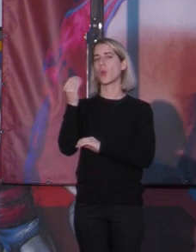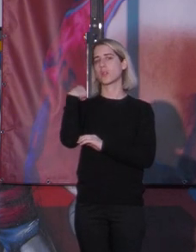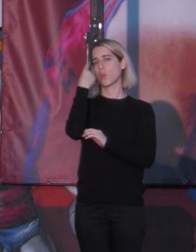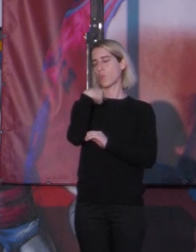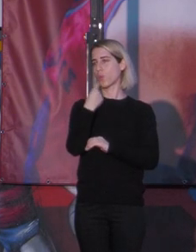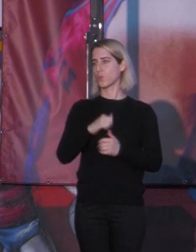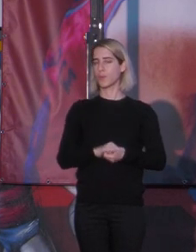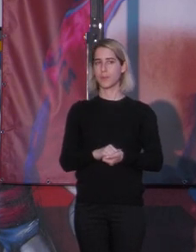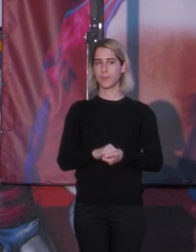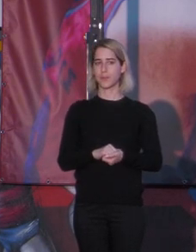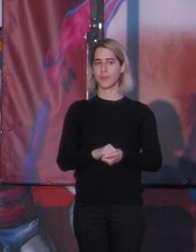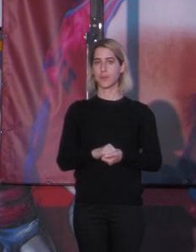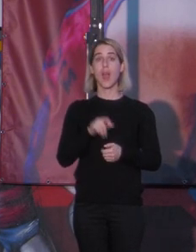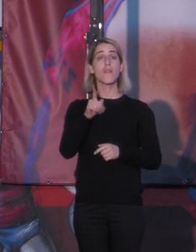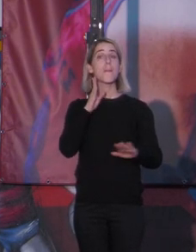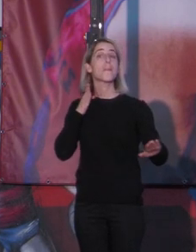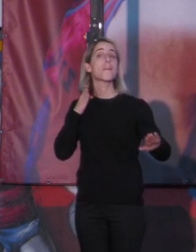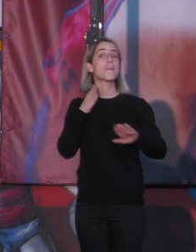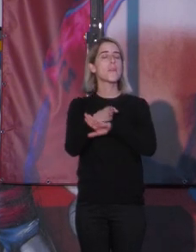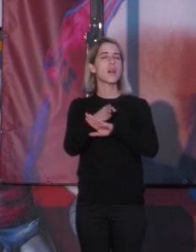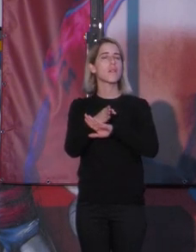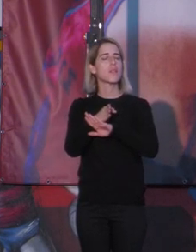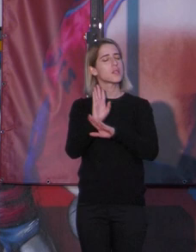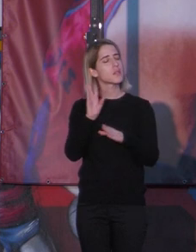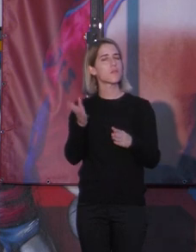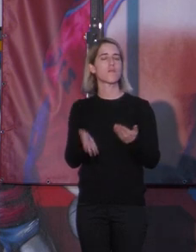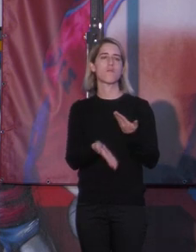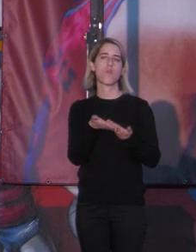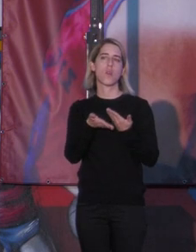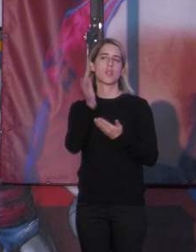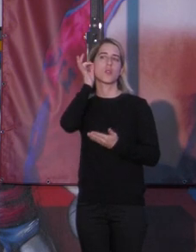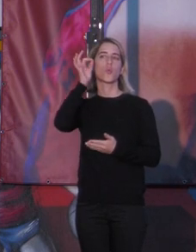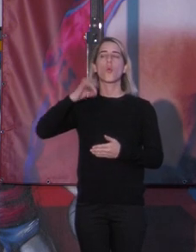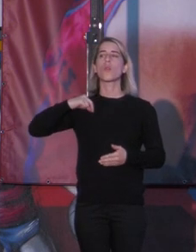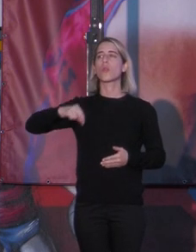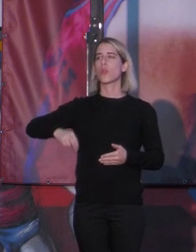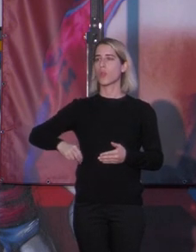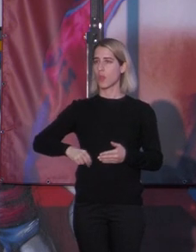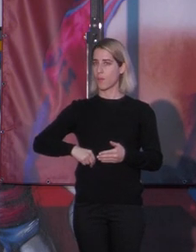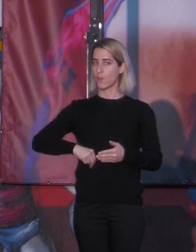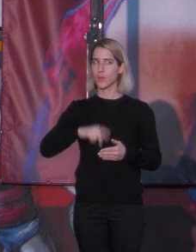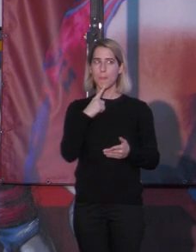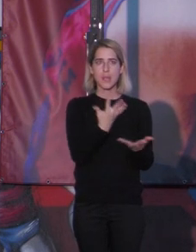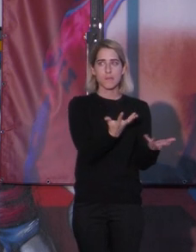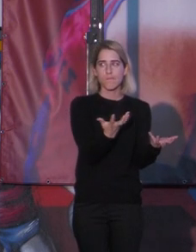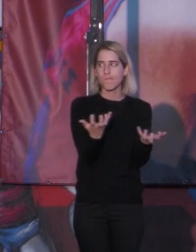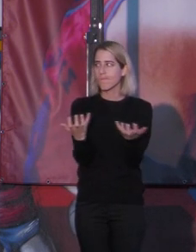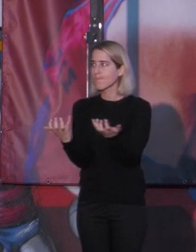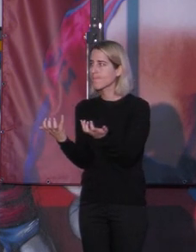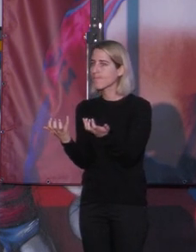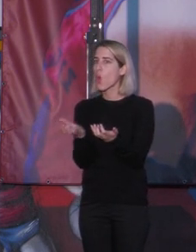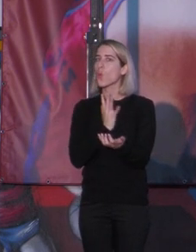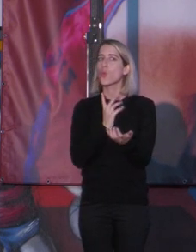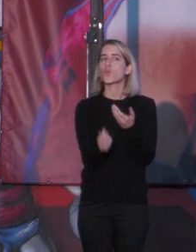πρόσωπο. Οι παρεμβάσεις αυτές συνέβαλαν ώστε ο Δήμος μας να αποτελέσει πόλο έλξης για